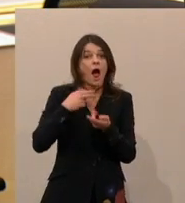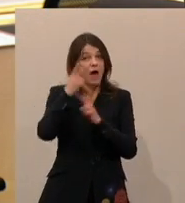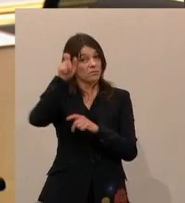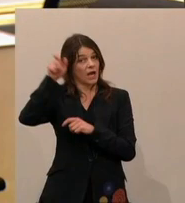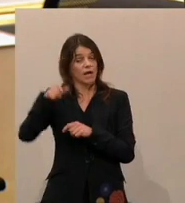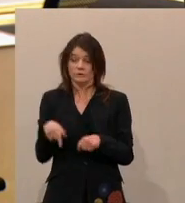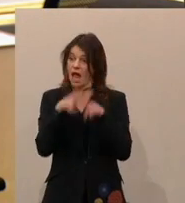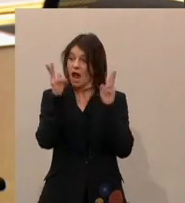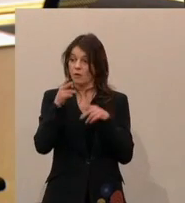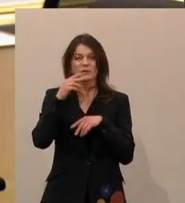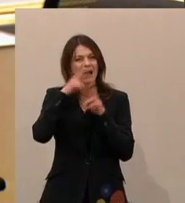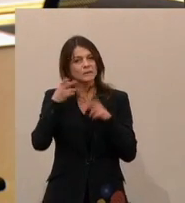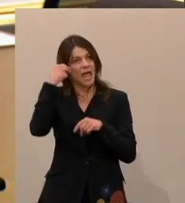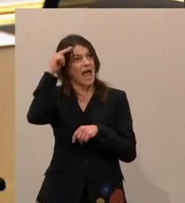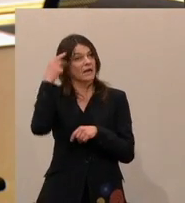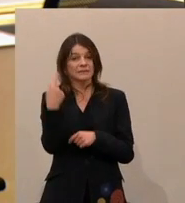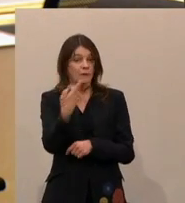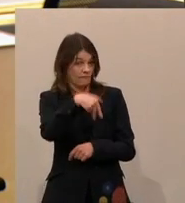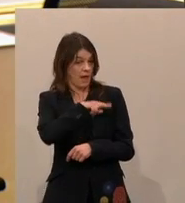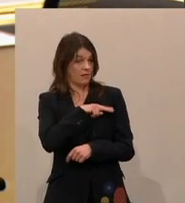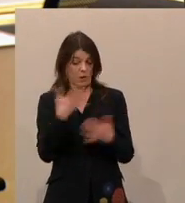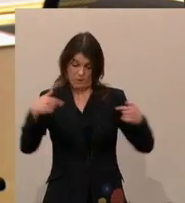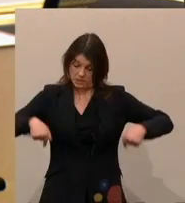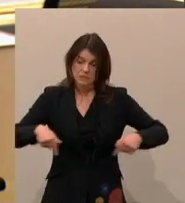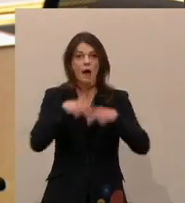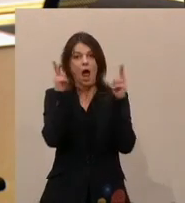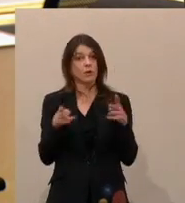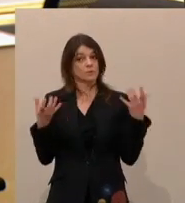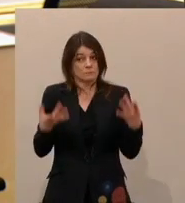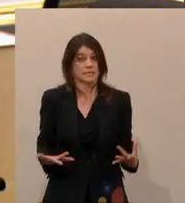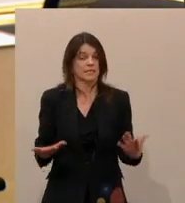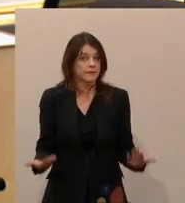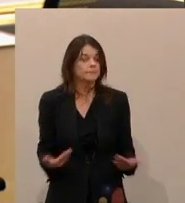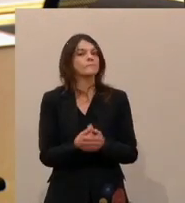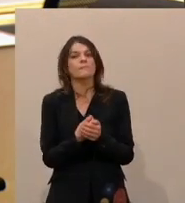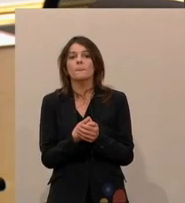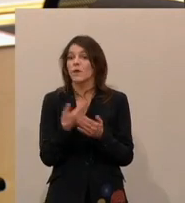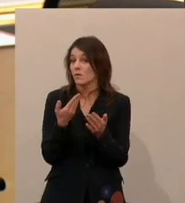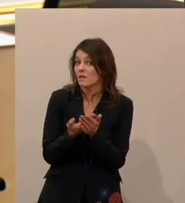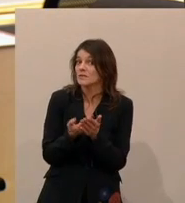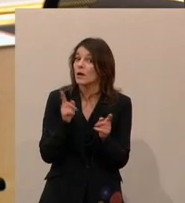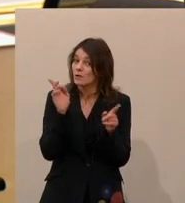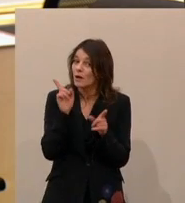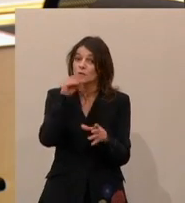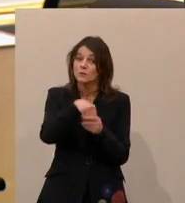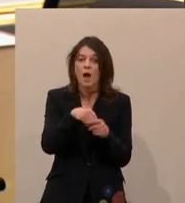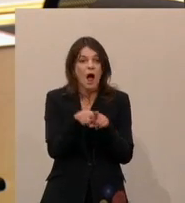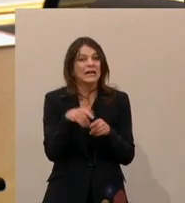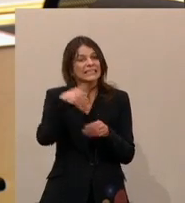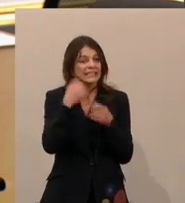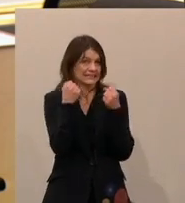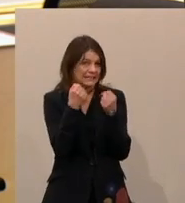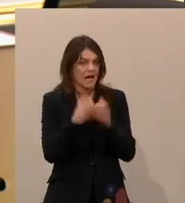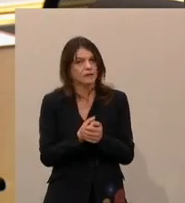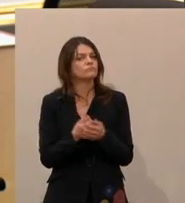dieser Hausherr ist verantwortlich dafür, was sich hier in diesem Haus herinnen abspielt. Und dazu gehört auch die innere